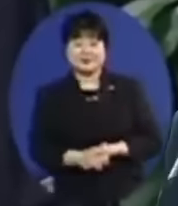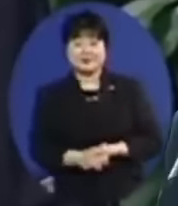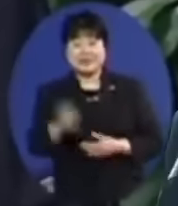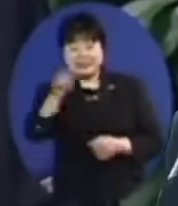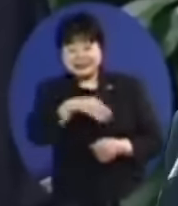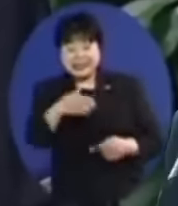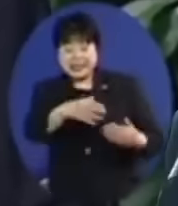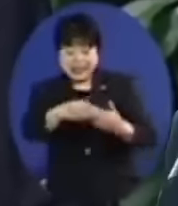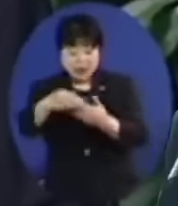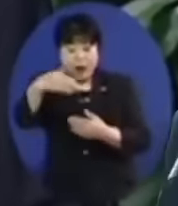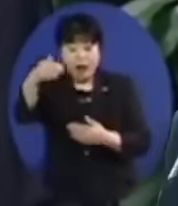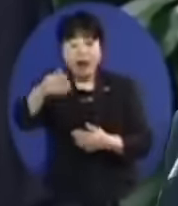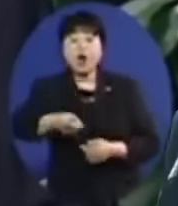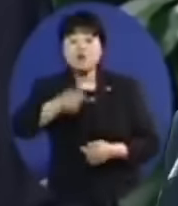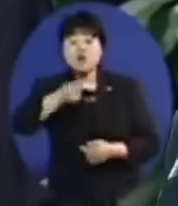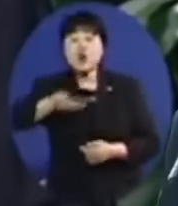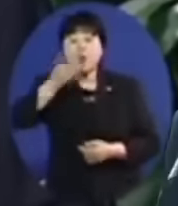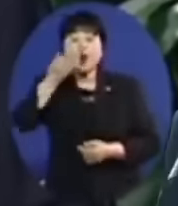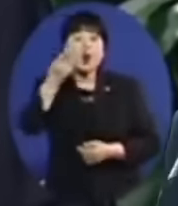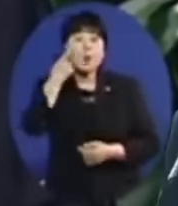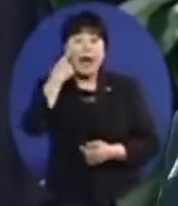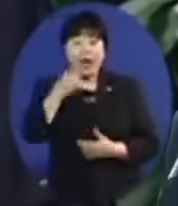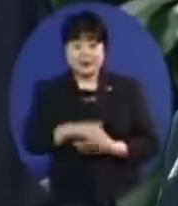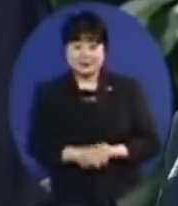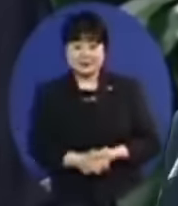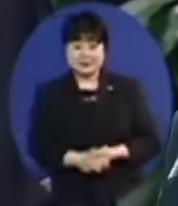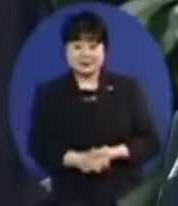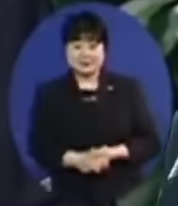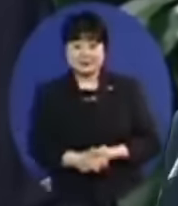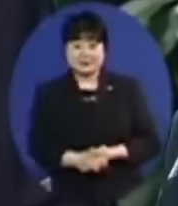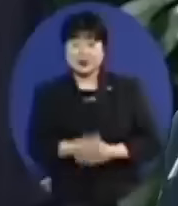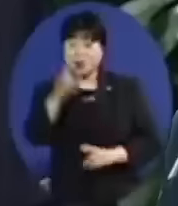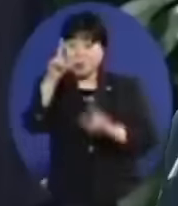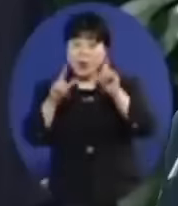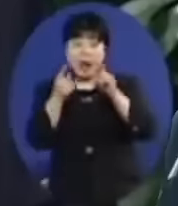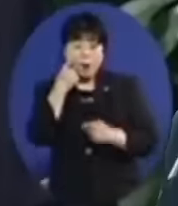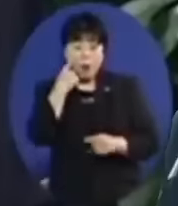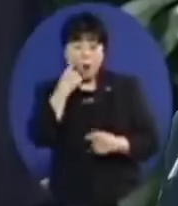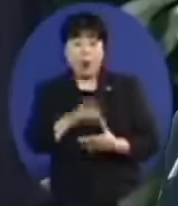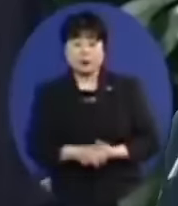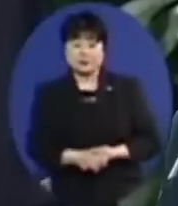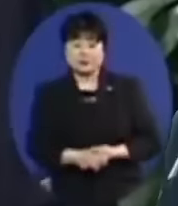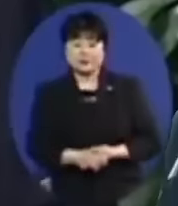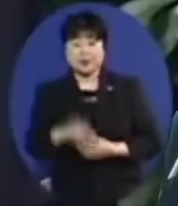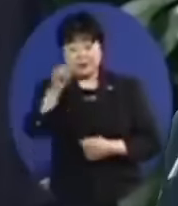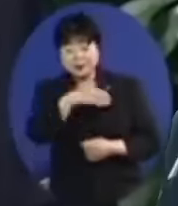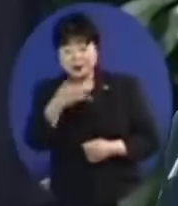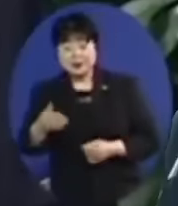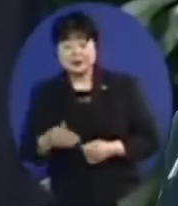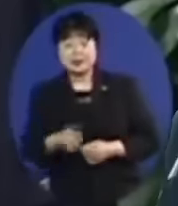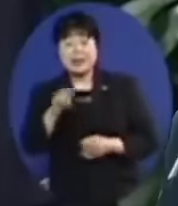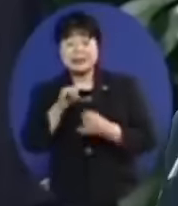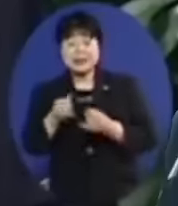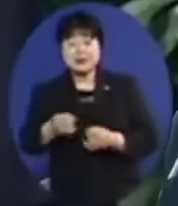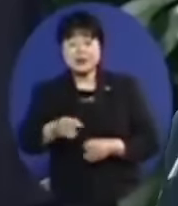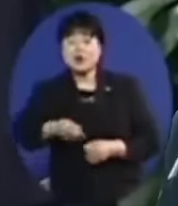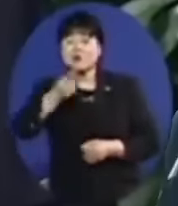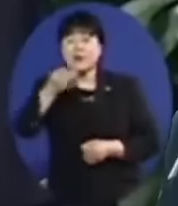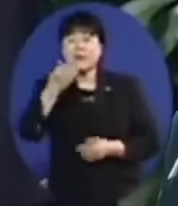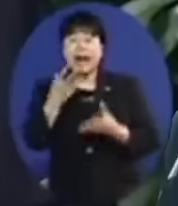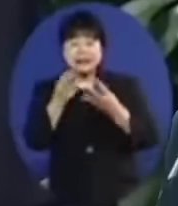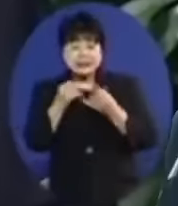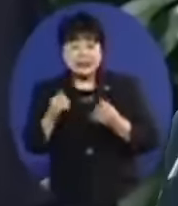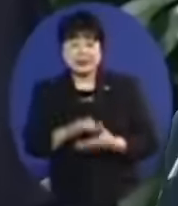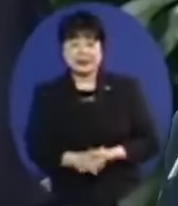시냇가로 데려가서 물을 마시게 하라. 그럼 만 명을 데리고 시냇가에 가서 물을 마셔야 되겠네. 많은